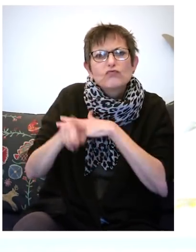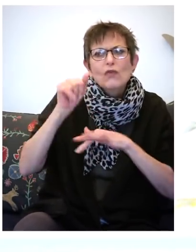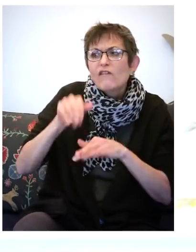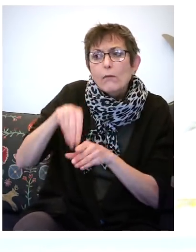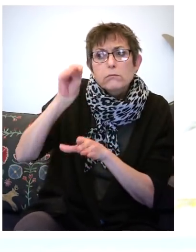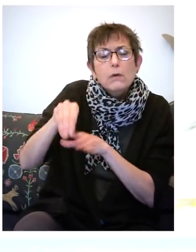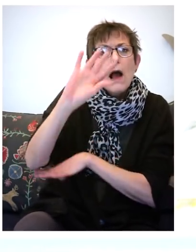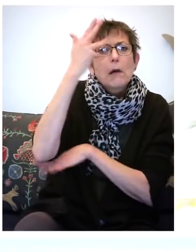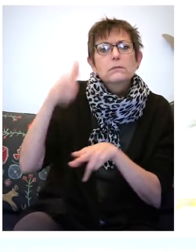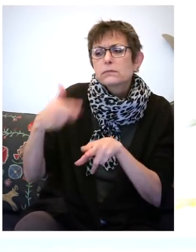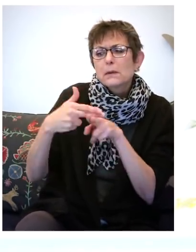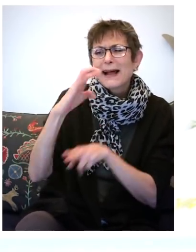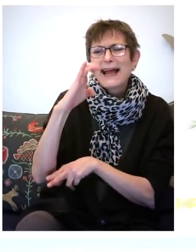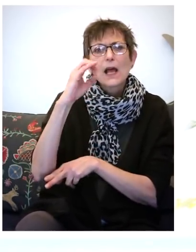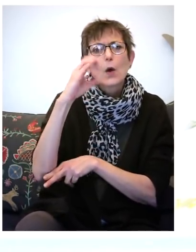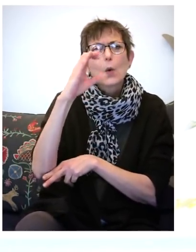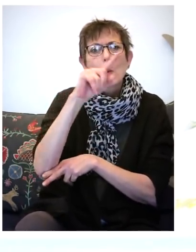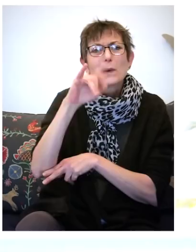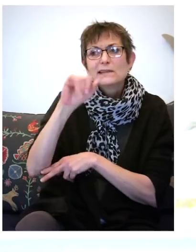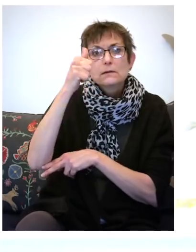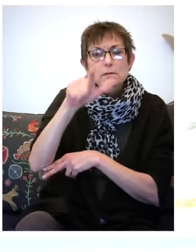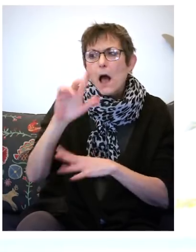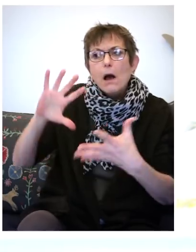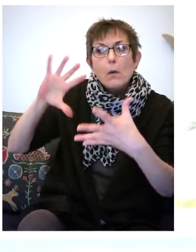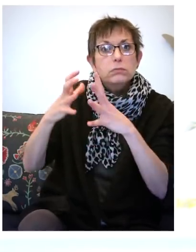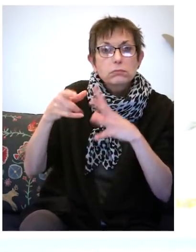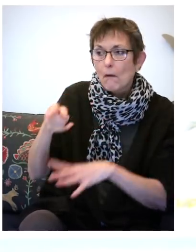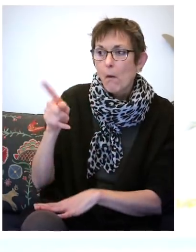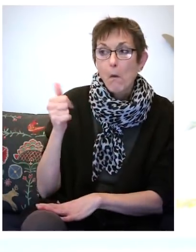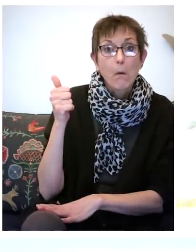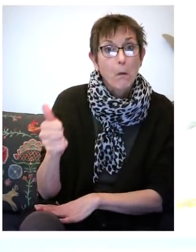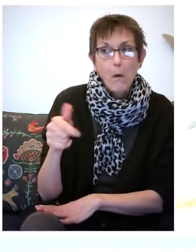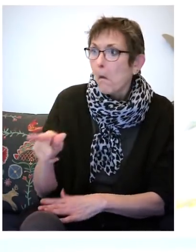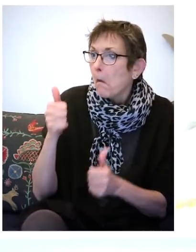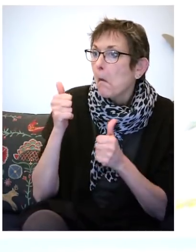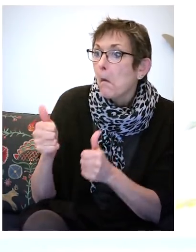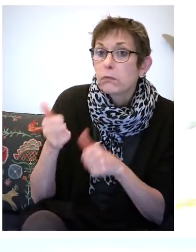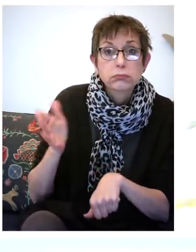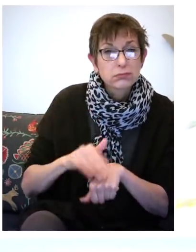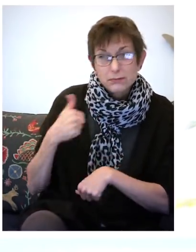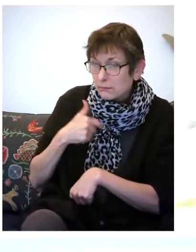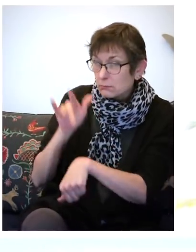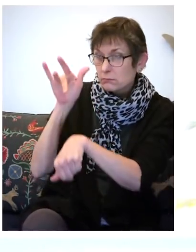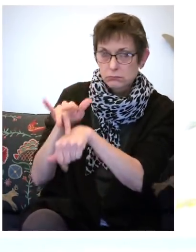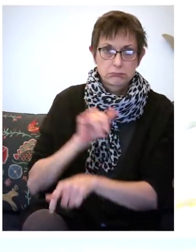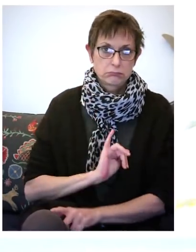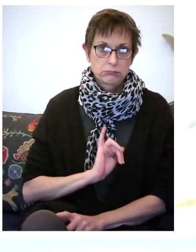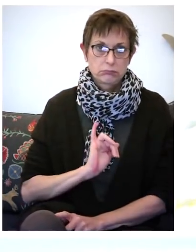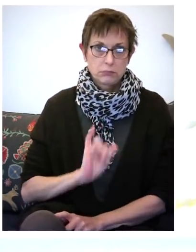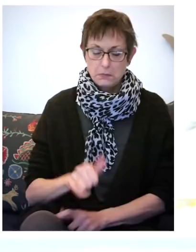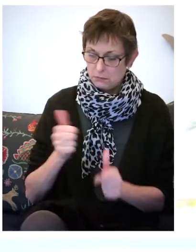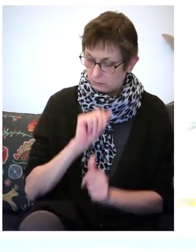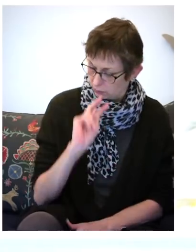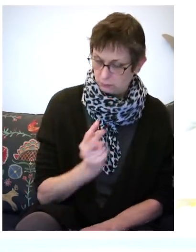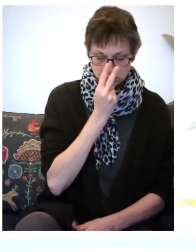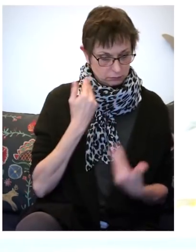dans son code, mais qui plante des arbres. J'ai été convaincu par ce qu'ils font et au final, j'ai jamais fait une seule recherche avec leur moteur de recherche.